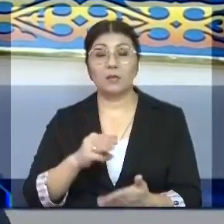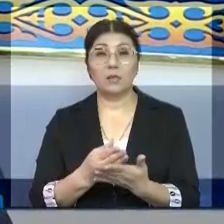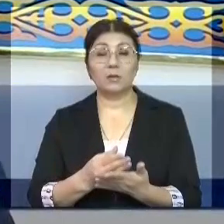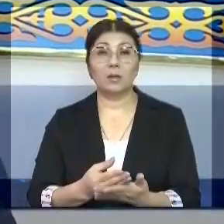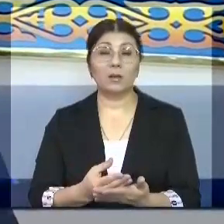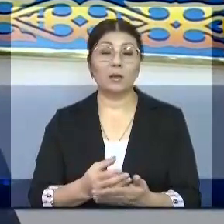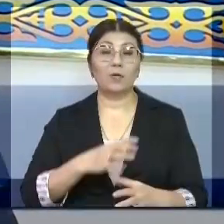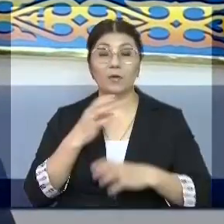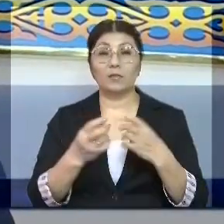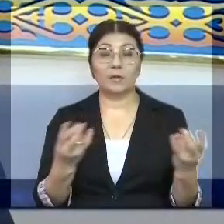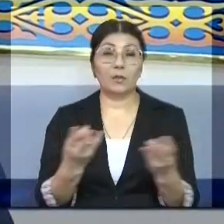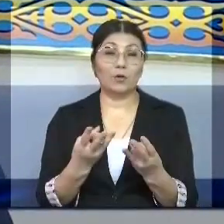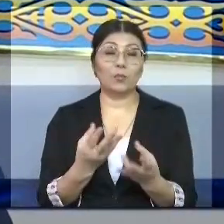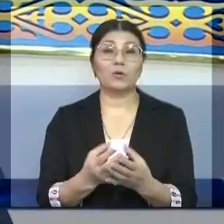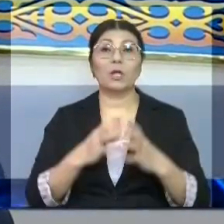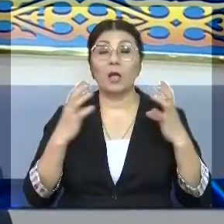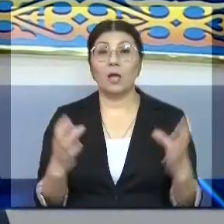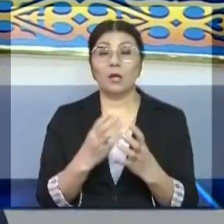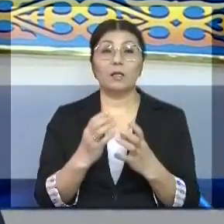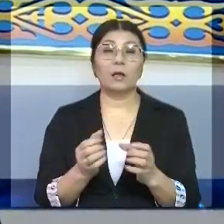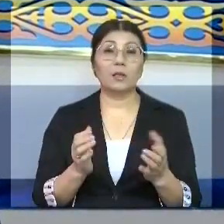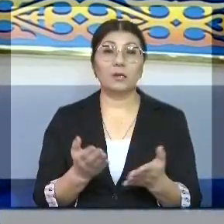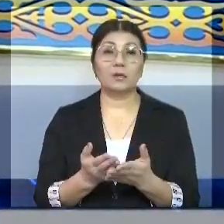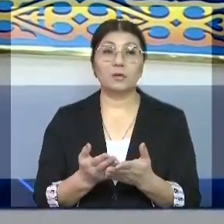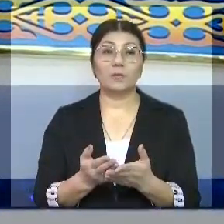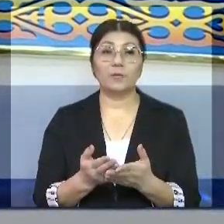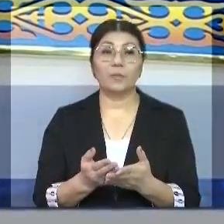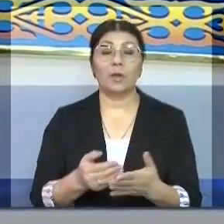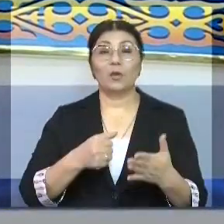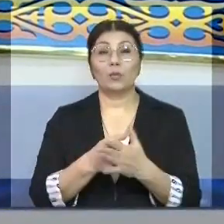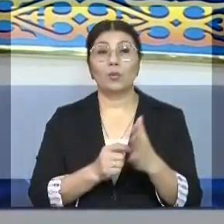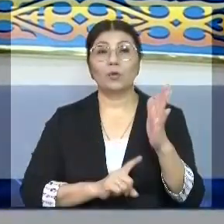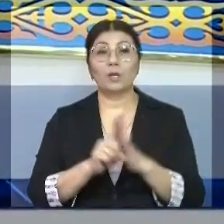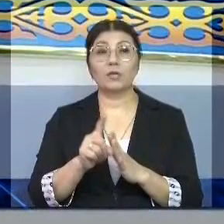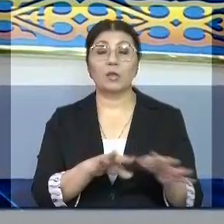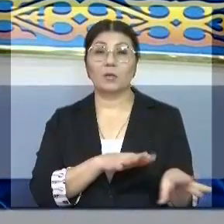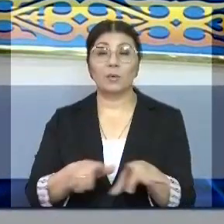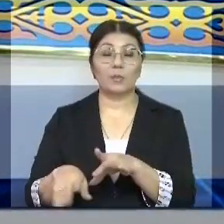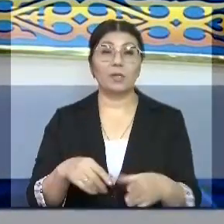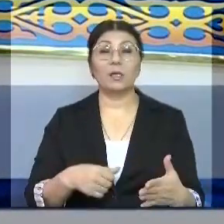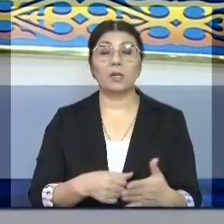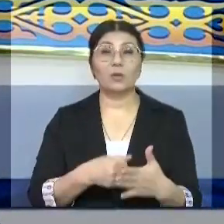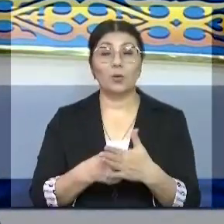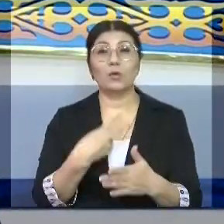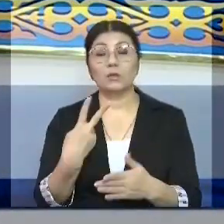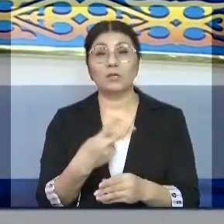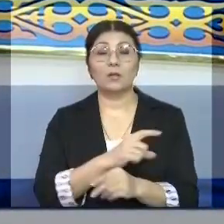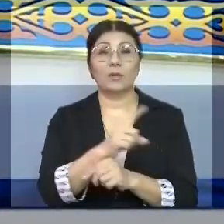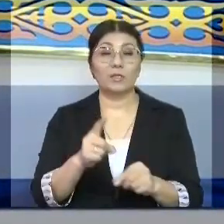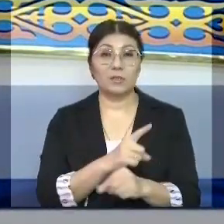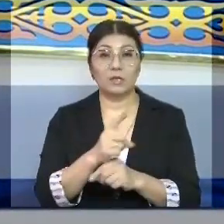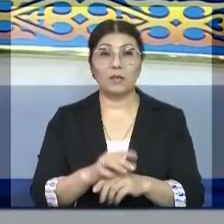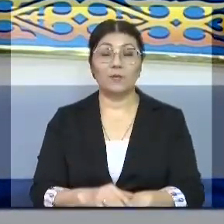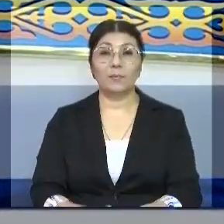вечером, охлаждать, хранить в холодильнике и шинковать до начала мероприятия за 2 часа, заправлять перед